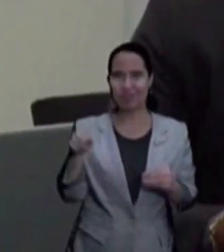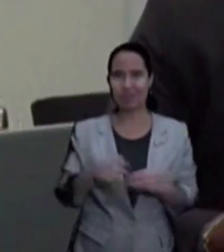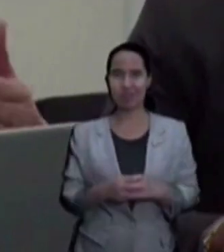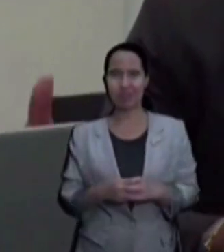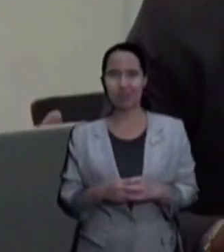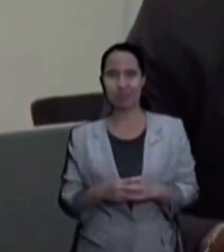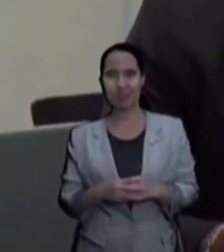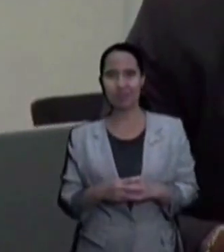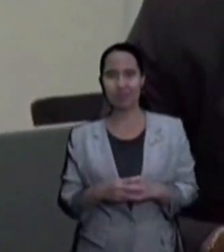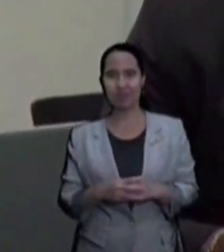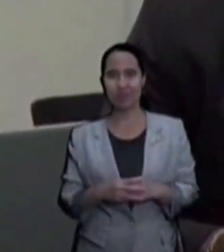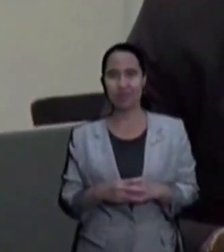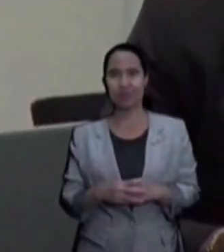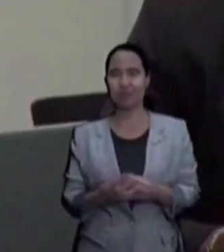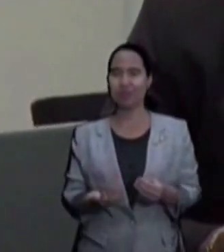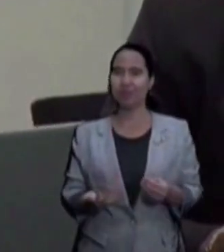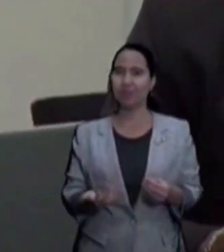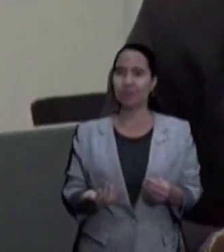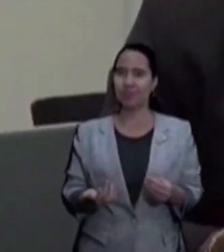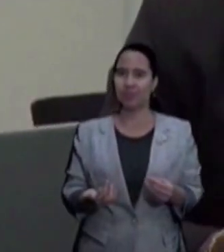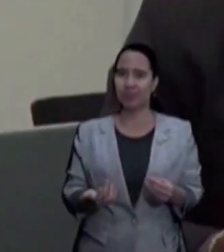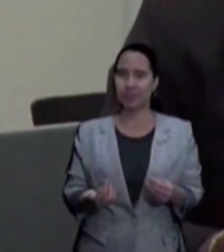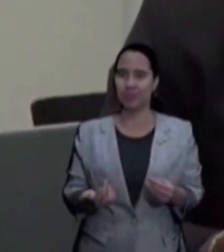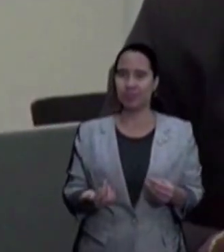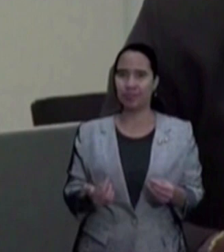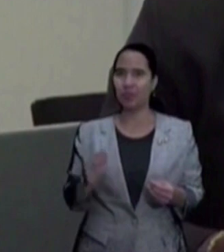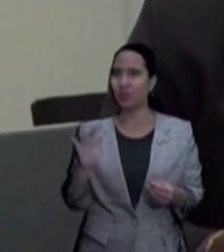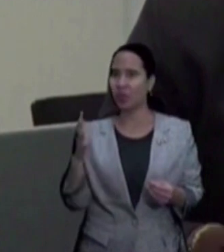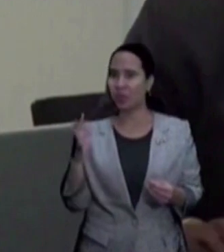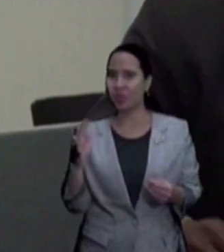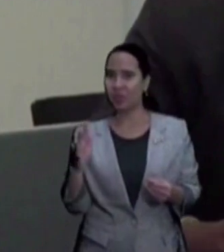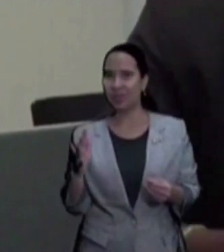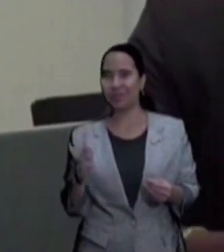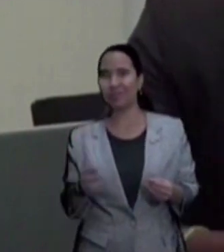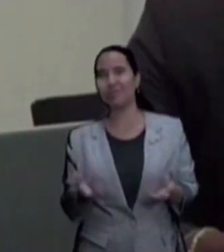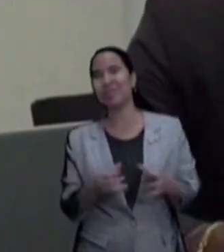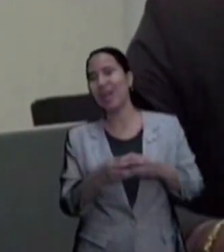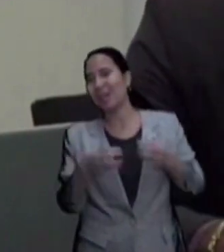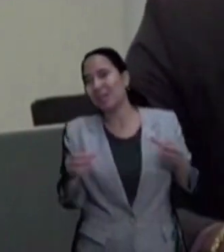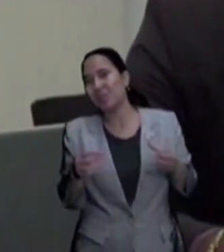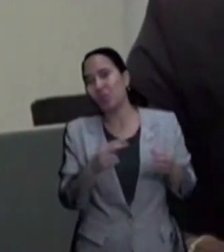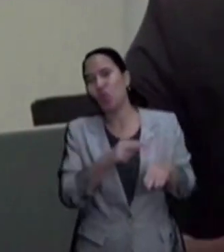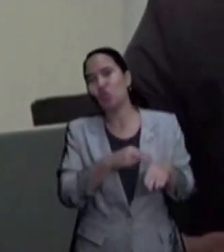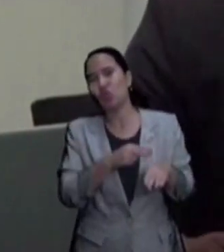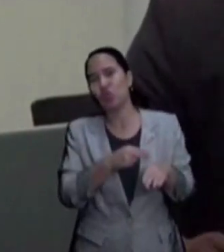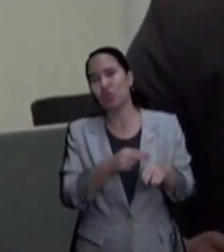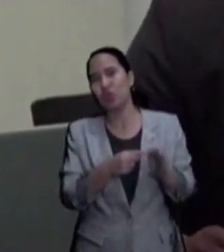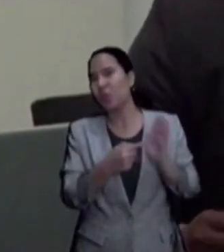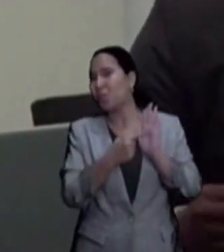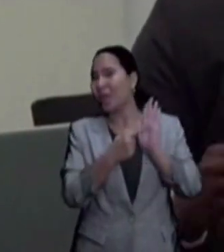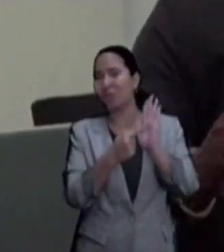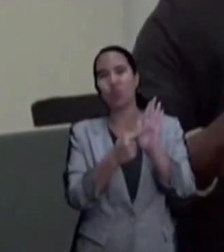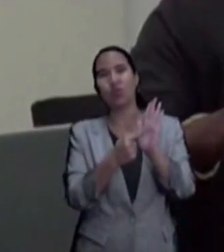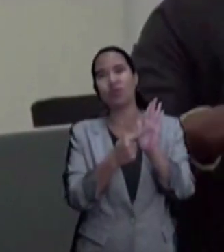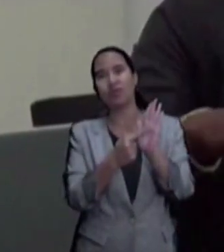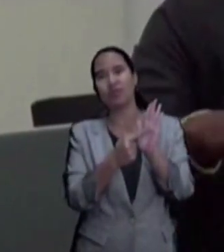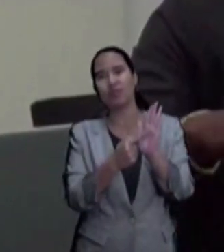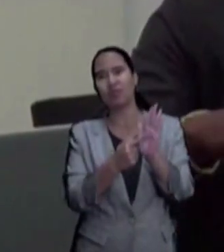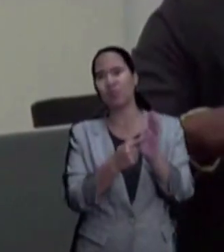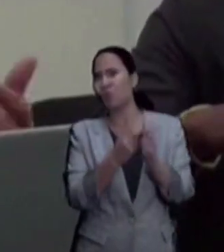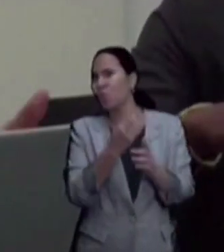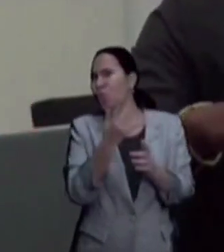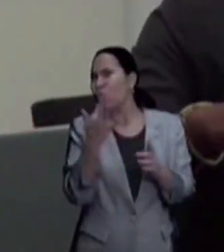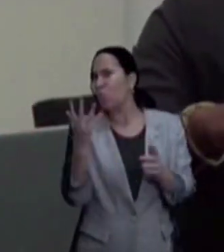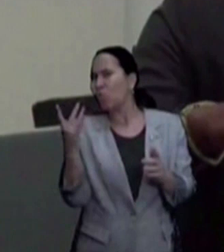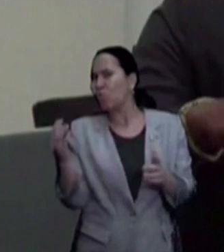zei, uit zijn ervaring ten aanzien van registraties, zullen we bepaalde zaken nodig hebben. Zaken zoals simpelweg hoeveel